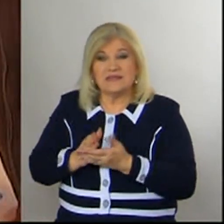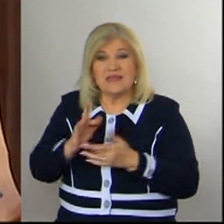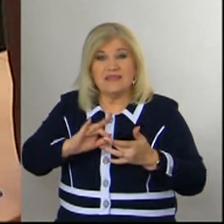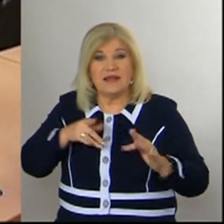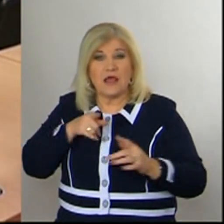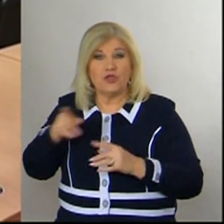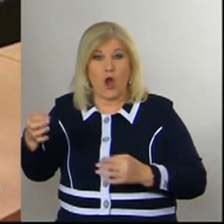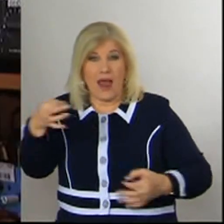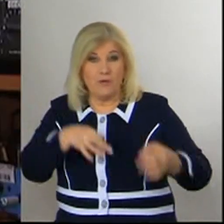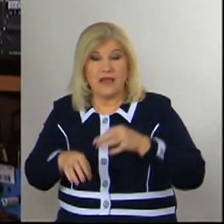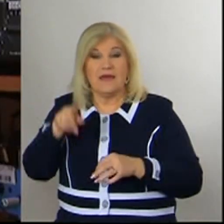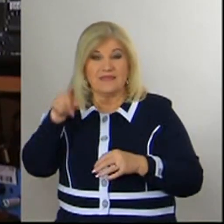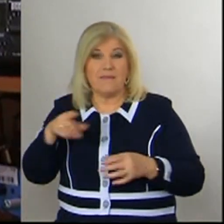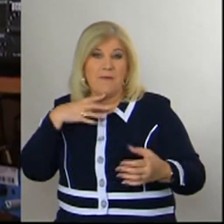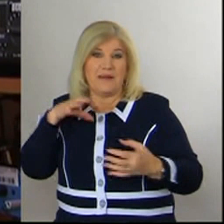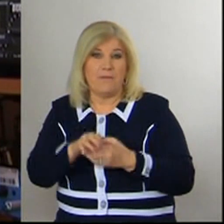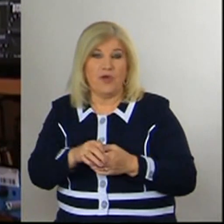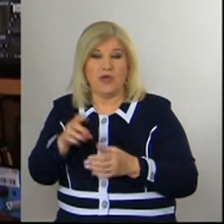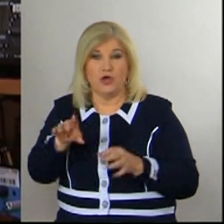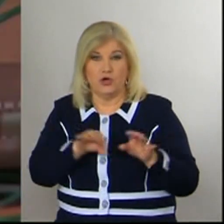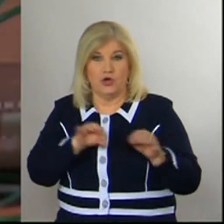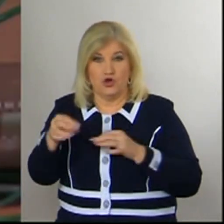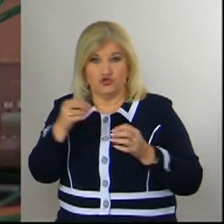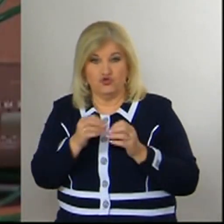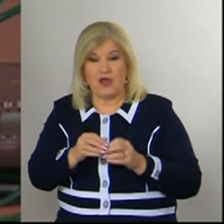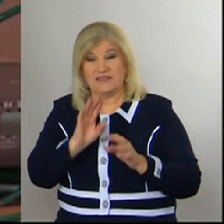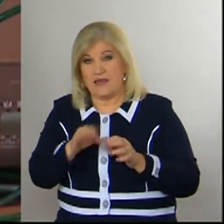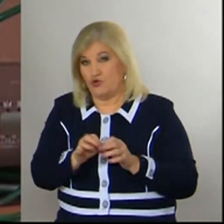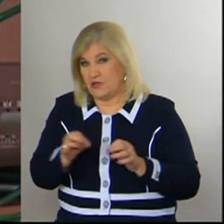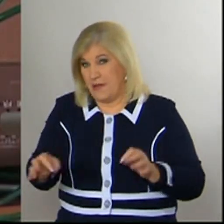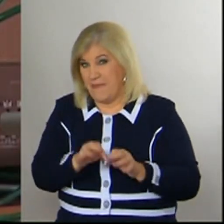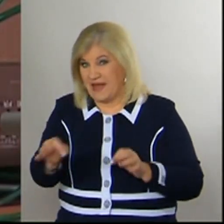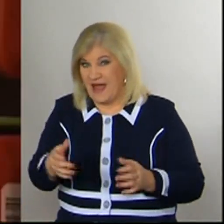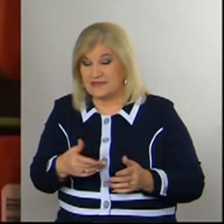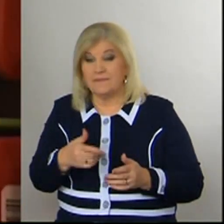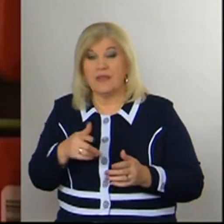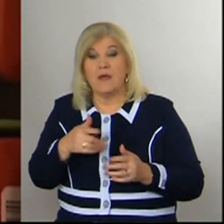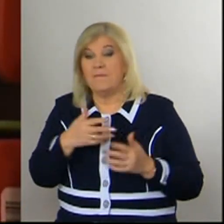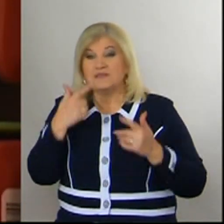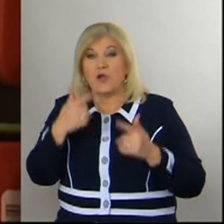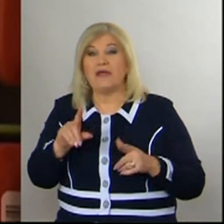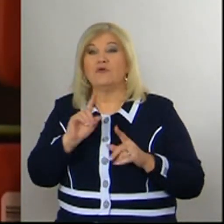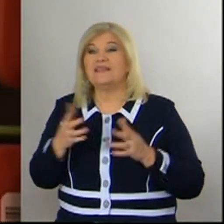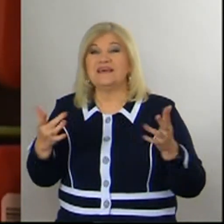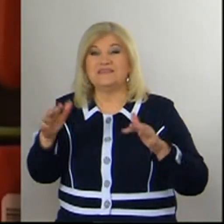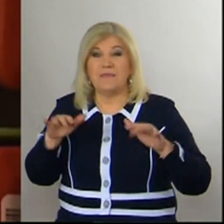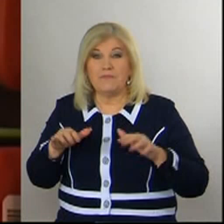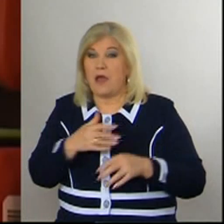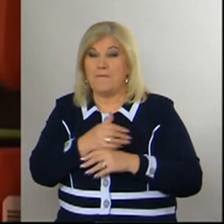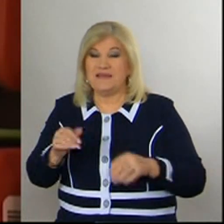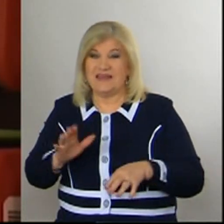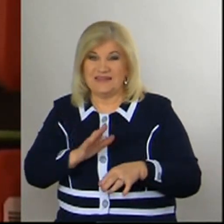ktoré na váš pokyn fyzicky prepojí vybrané súčiastky a môžete merať bez ohľadu na to, kde sa práve nachádzate a bez rizika úrazu